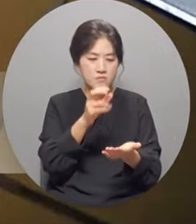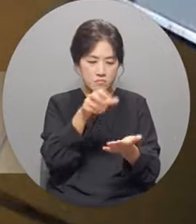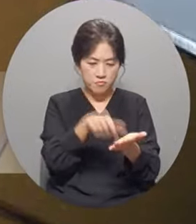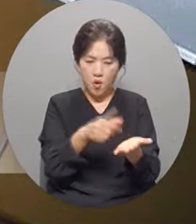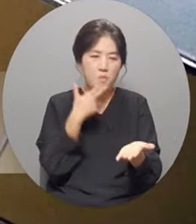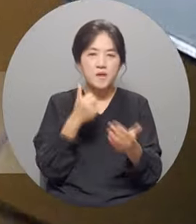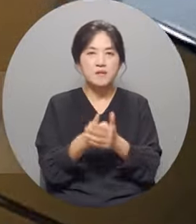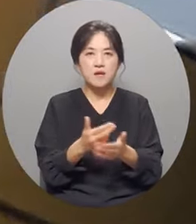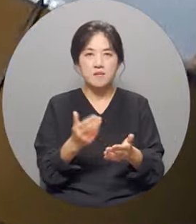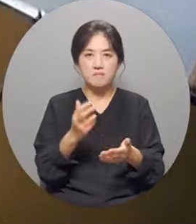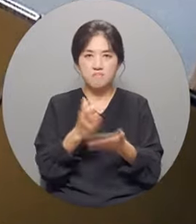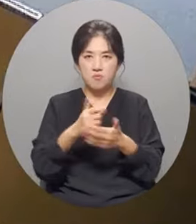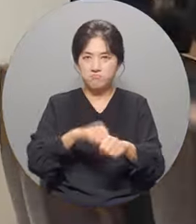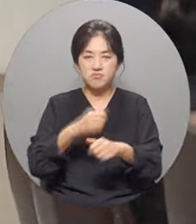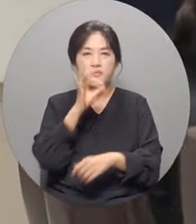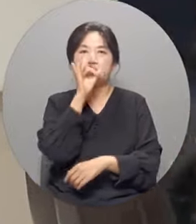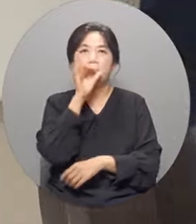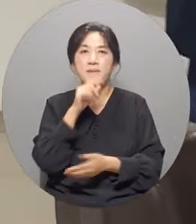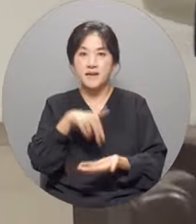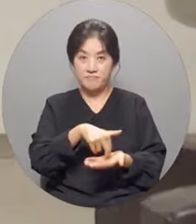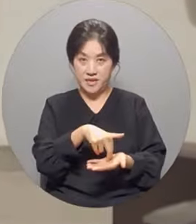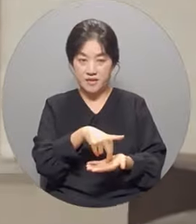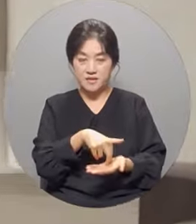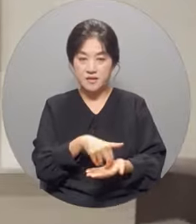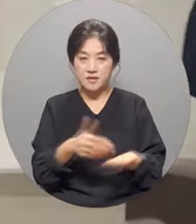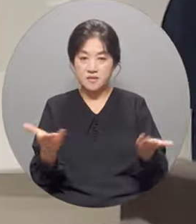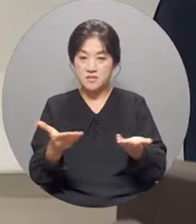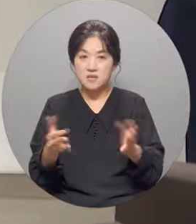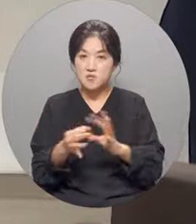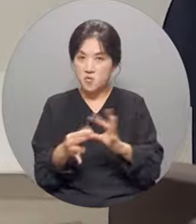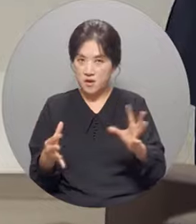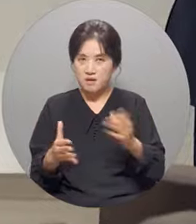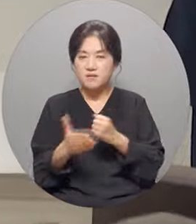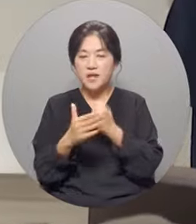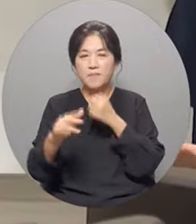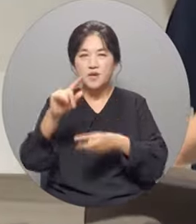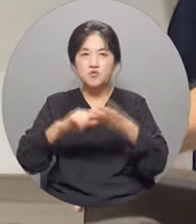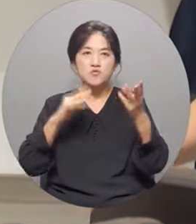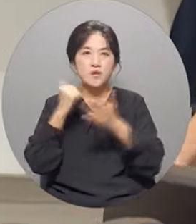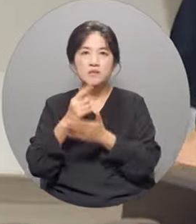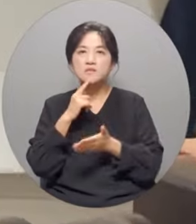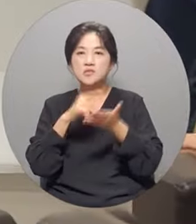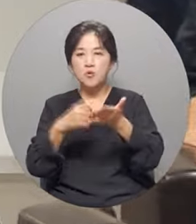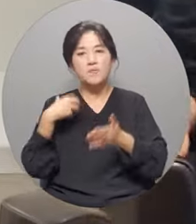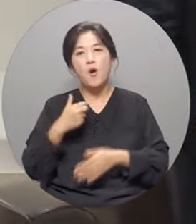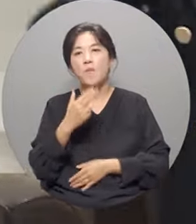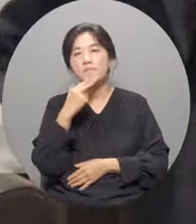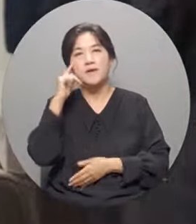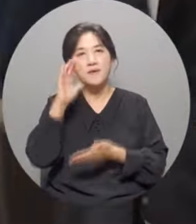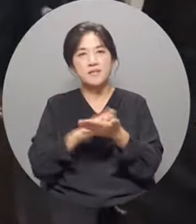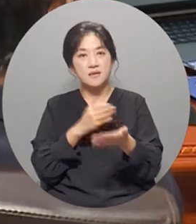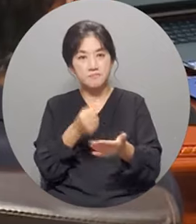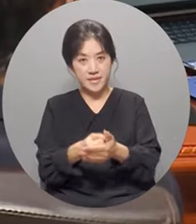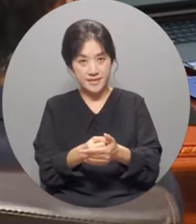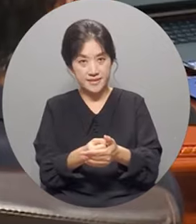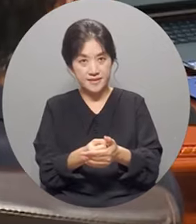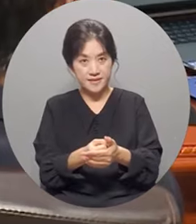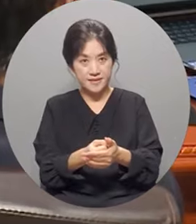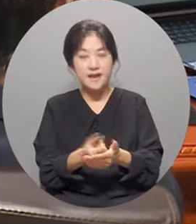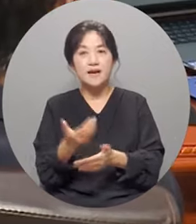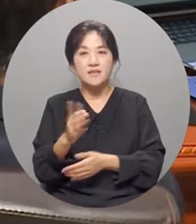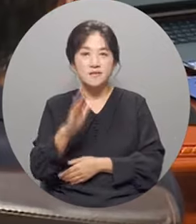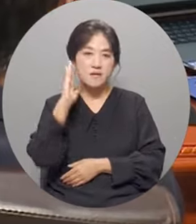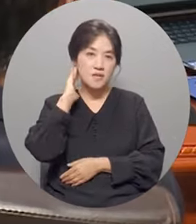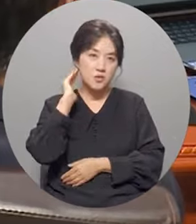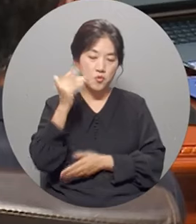묻기 어렵다는 겁니다. 직무 관련성이 없어 윤 대통령의 신고 의무도 없다고 봤습니다. 반면